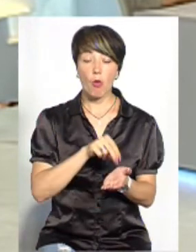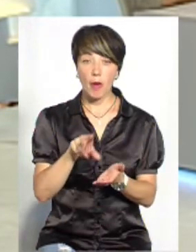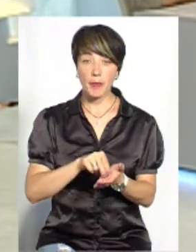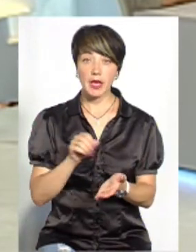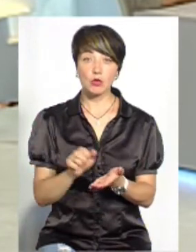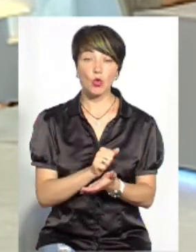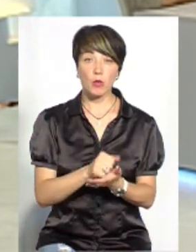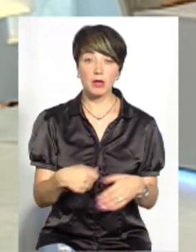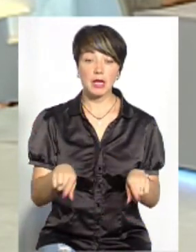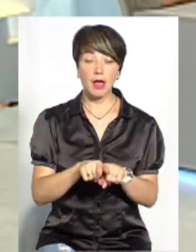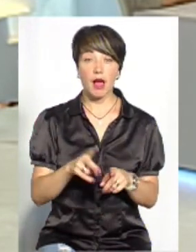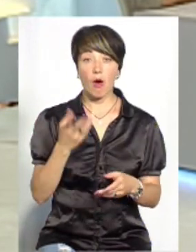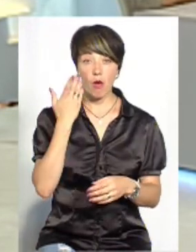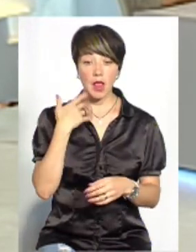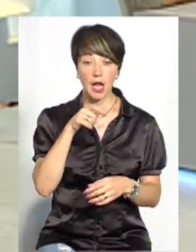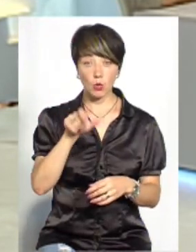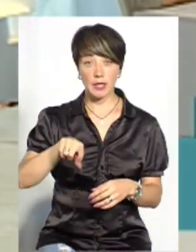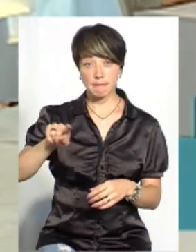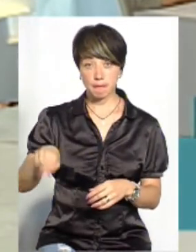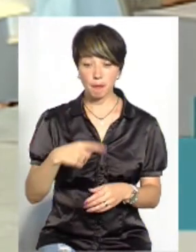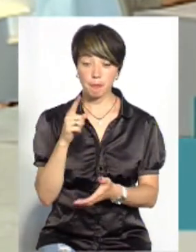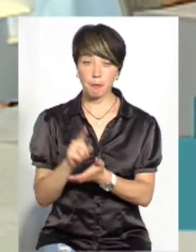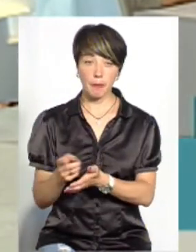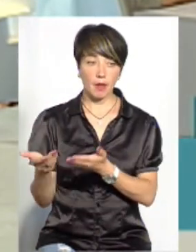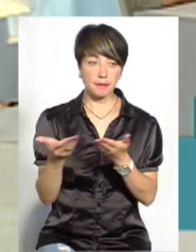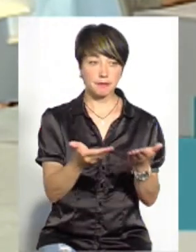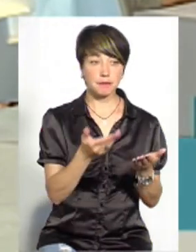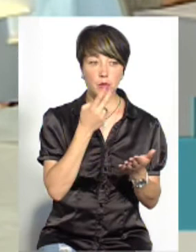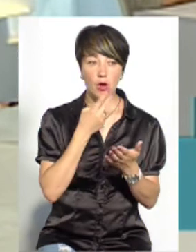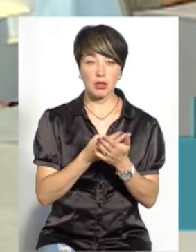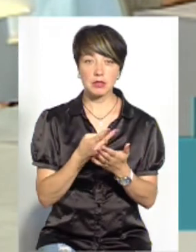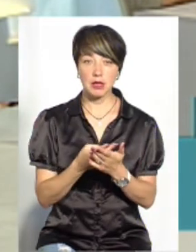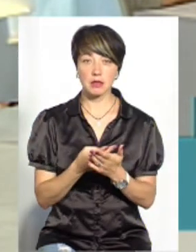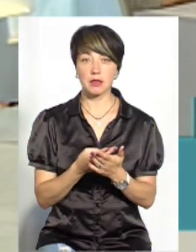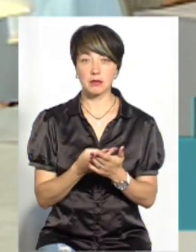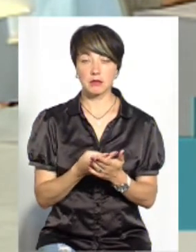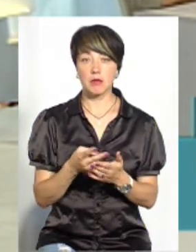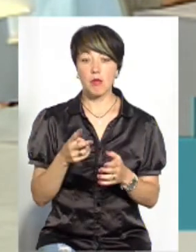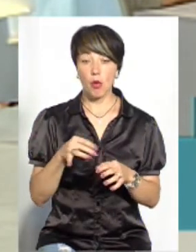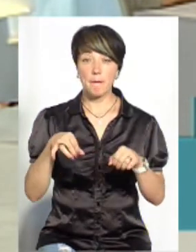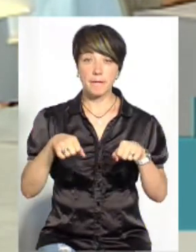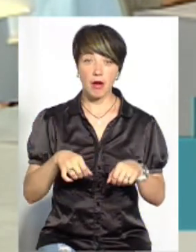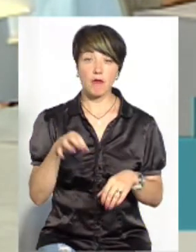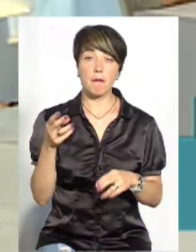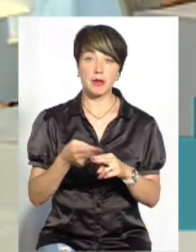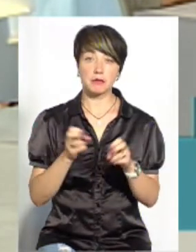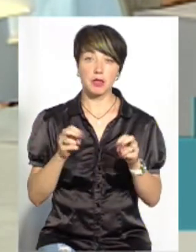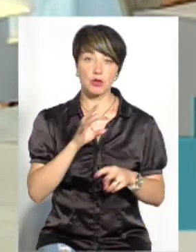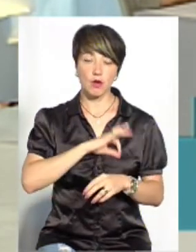таких документів. На вимогу відвідувачів він зобов'язаний показати. Відповідно, правил будови безпечної експлуатації атракціонної